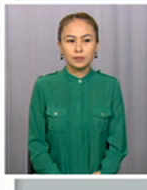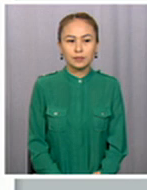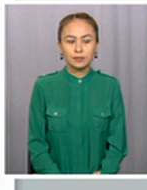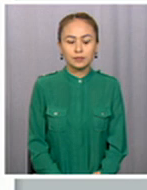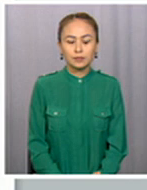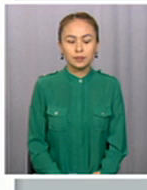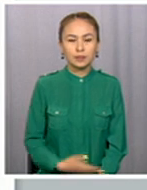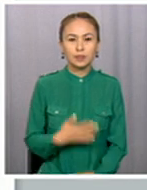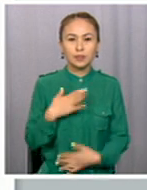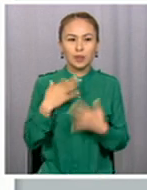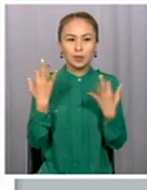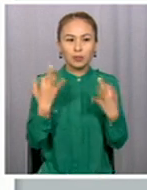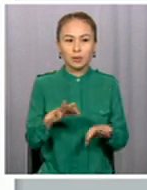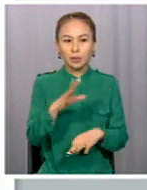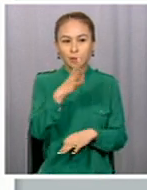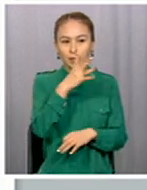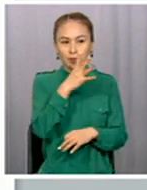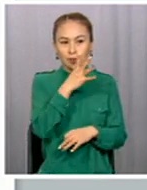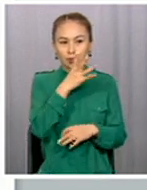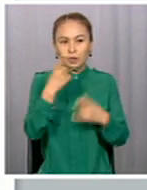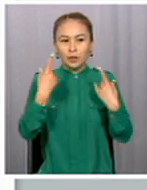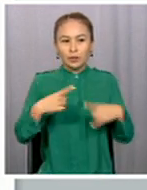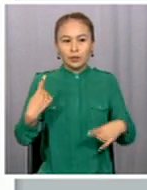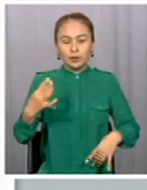Мен бос уақытымда